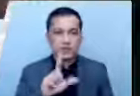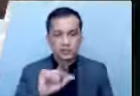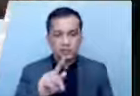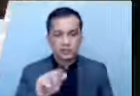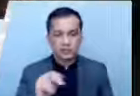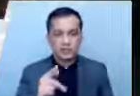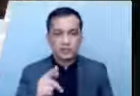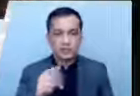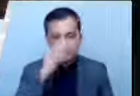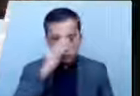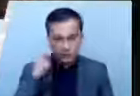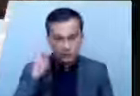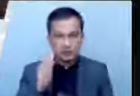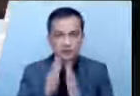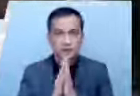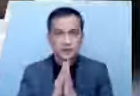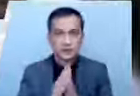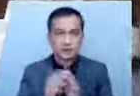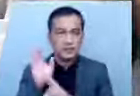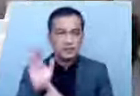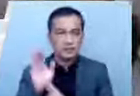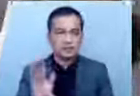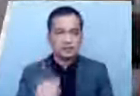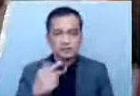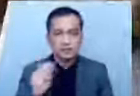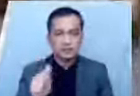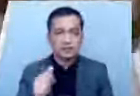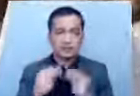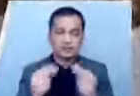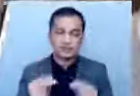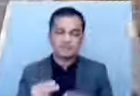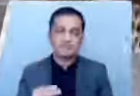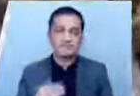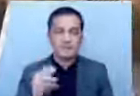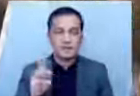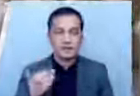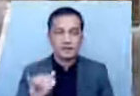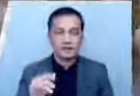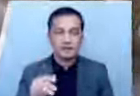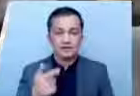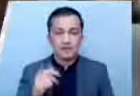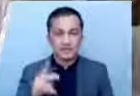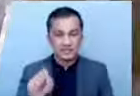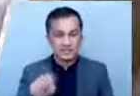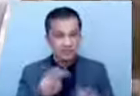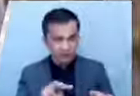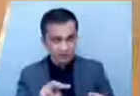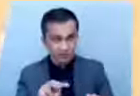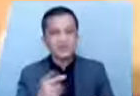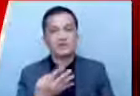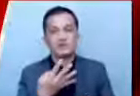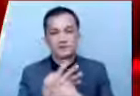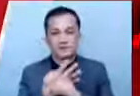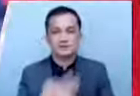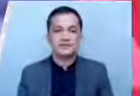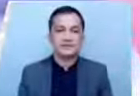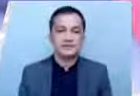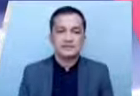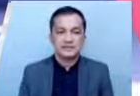rally. Para sa GMA Integrated News, Mav Gonzalez, Nakatutok, 24 Oras.